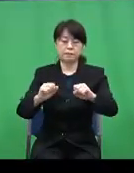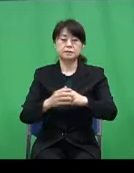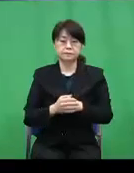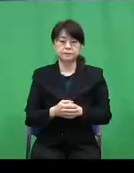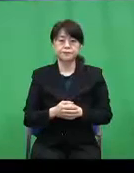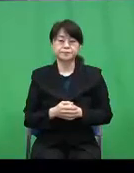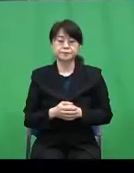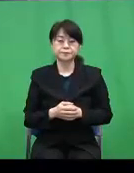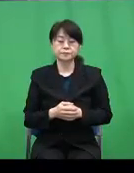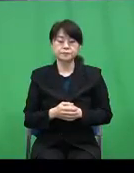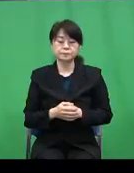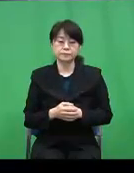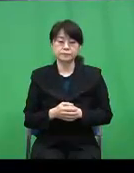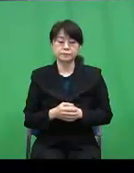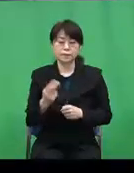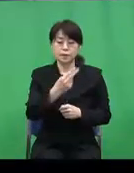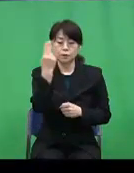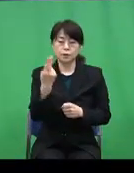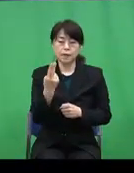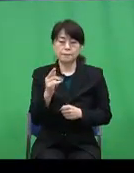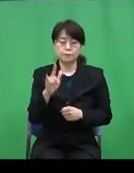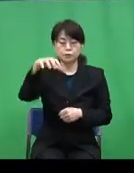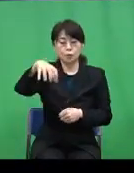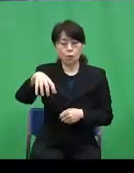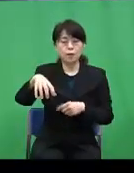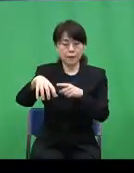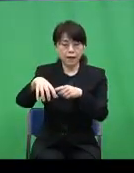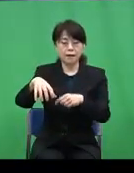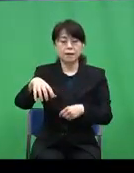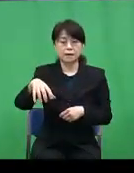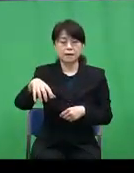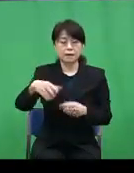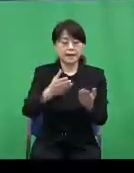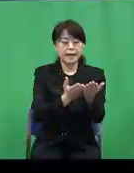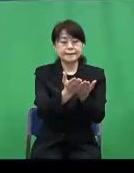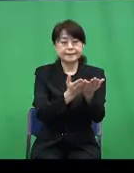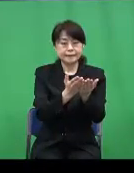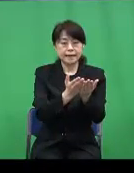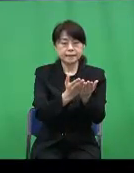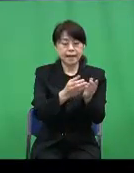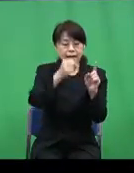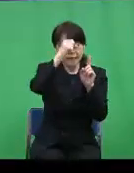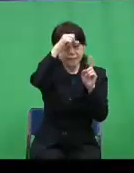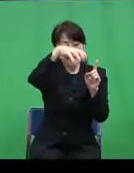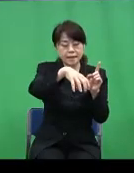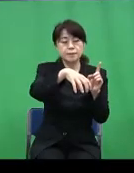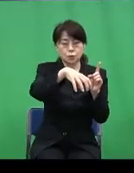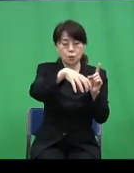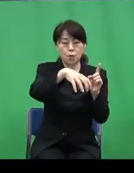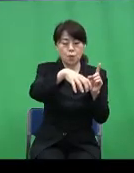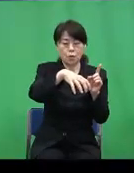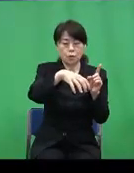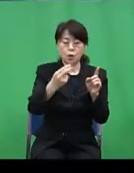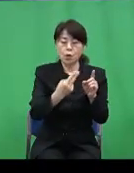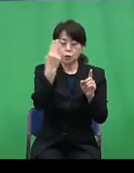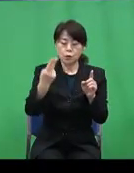ります。で、まず富山空港ではですね、新潟県検疫所の富